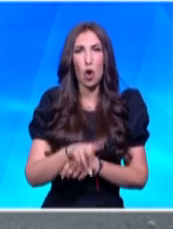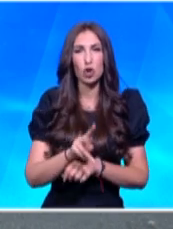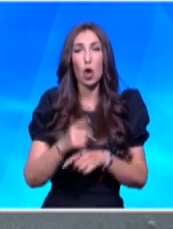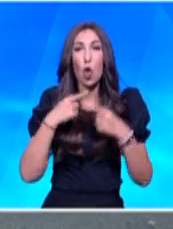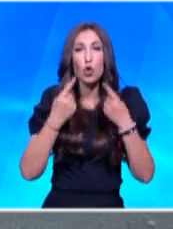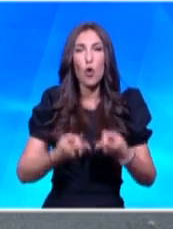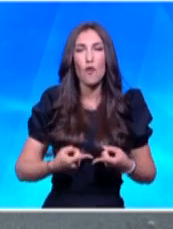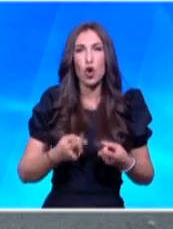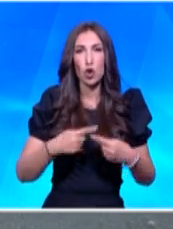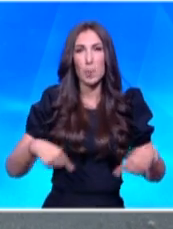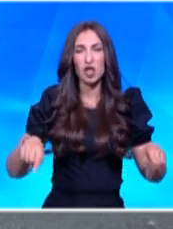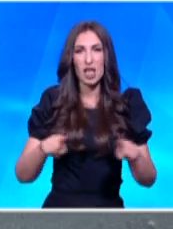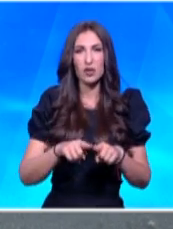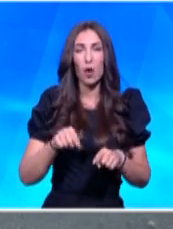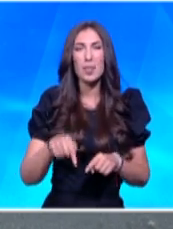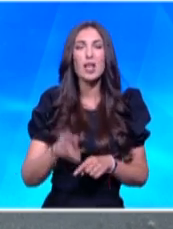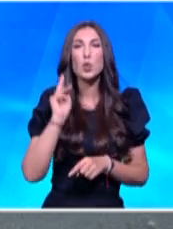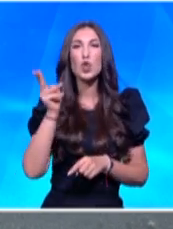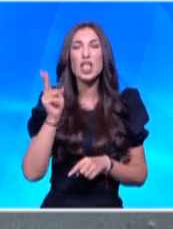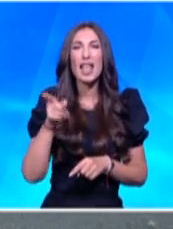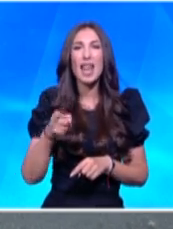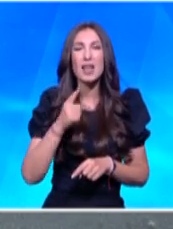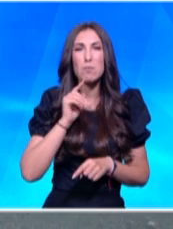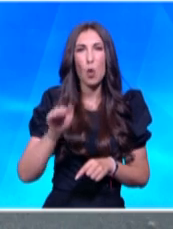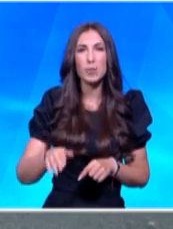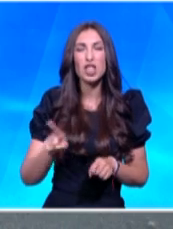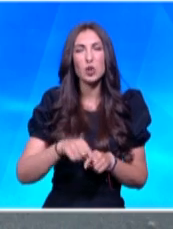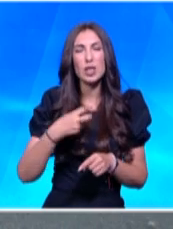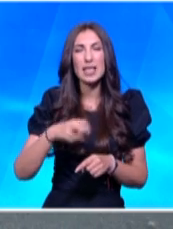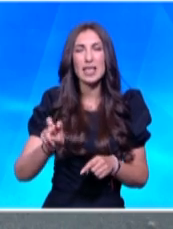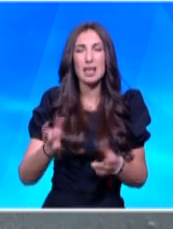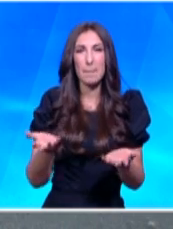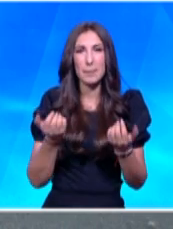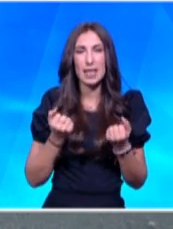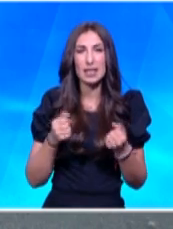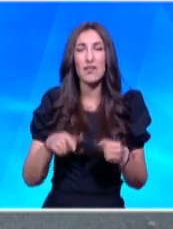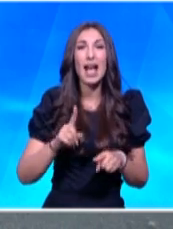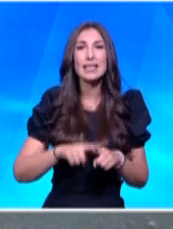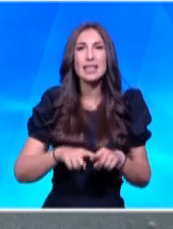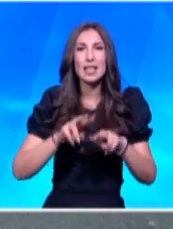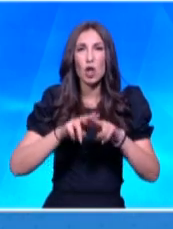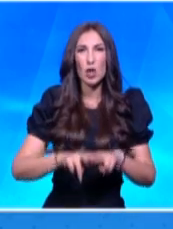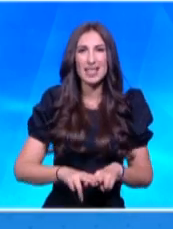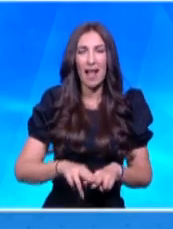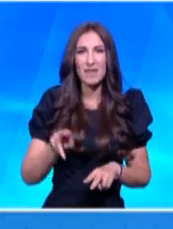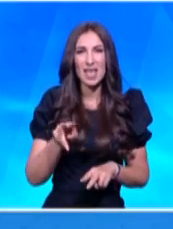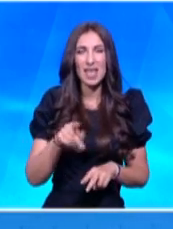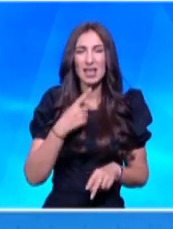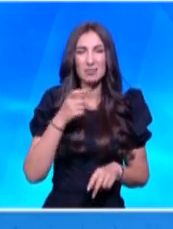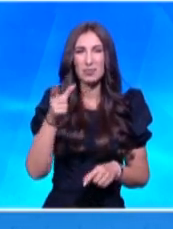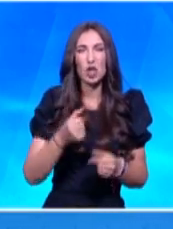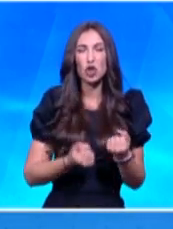в обществото. Днес и учителите на момчето също излязоха с емоционален призив, а съдът остави обвиняемият Петър Тодоров